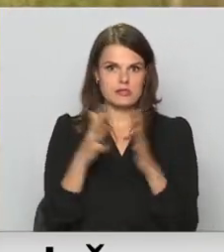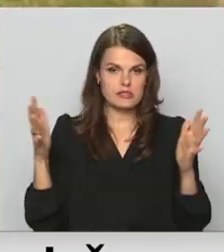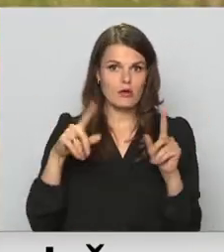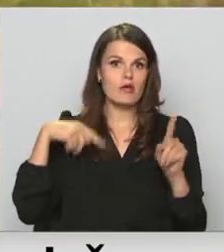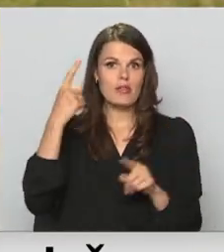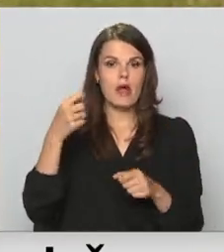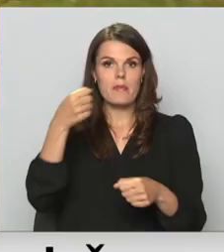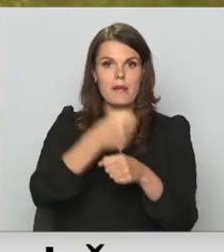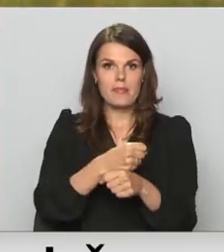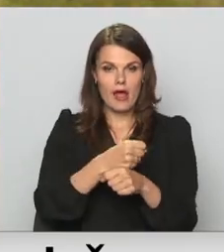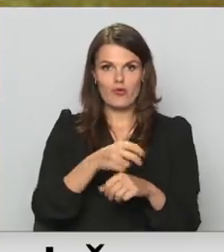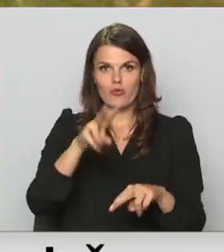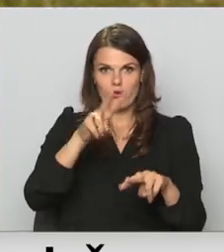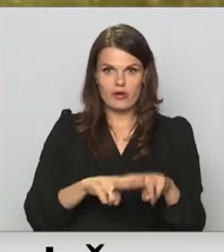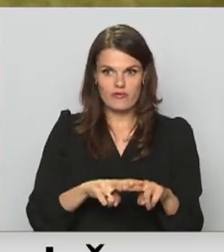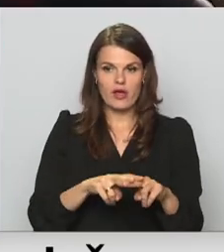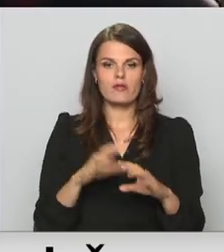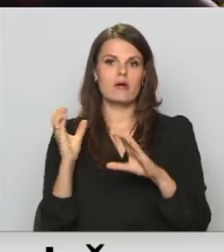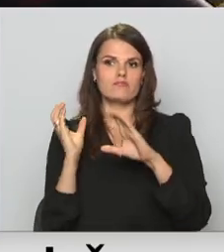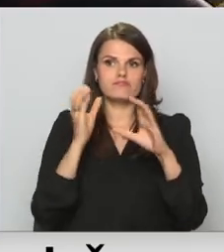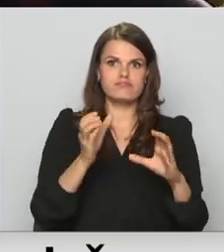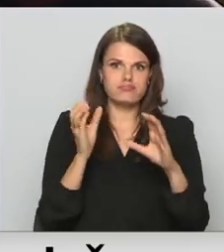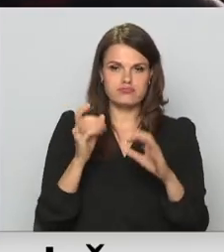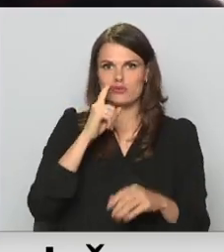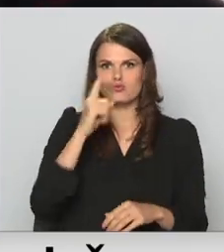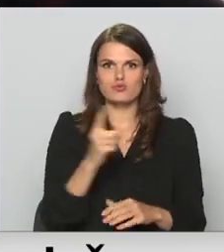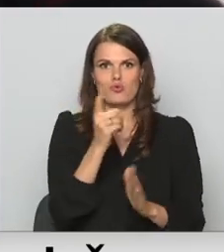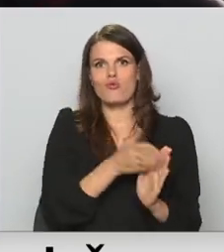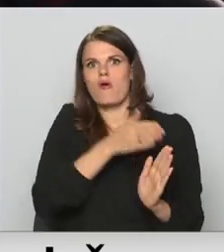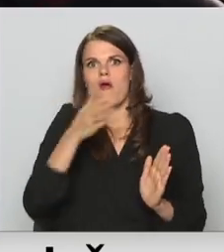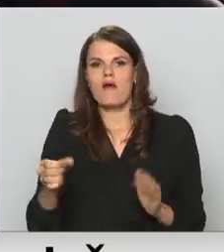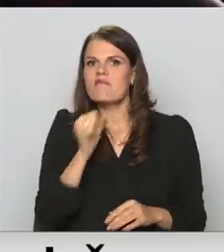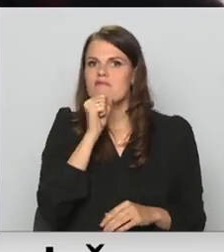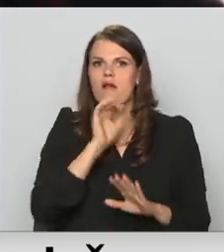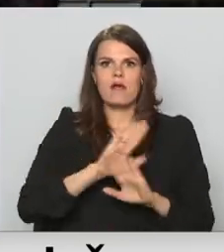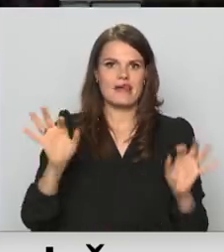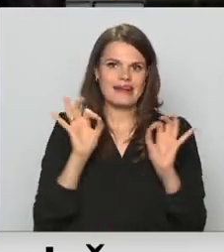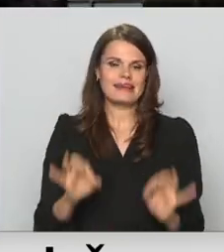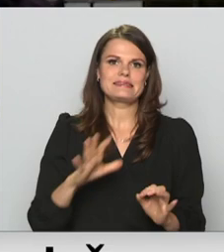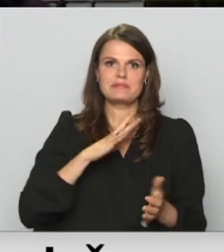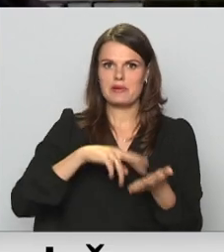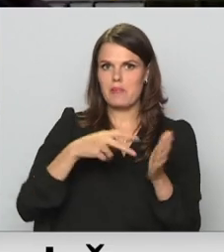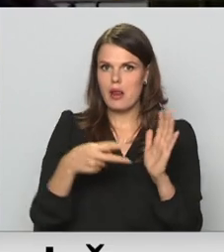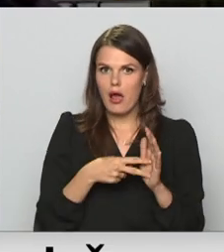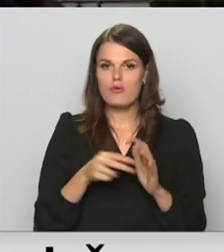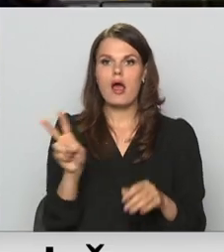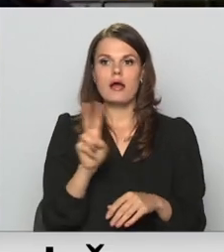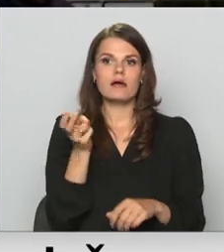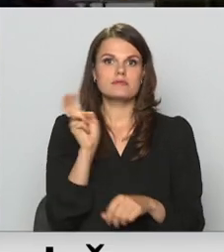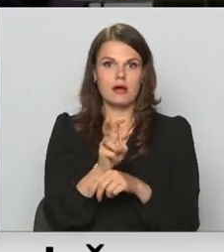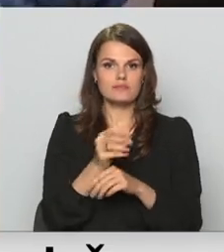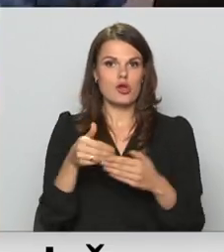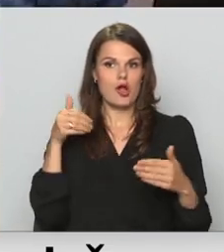nākamajā pieturvietā Rožupē busiņš ieradās nepilnu stundu vēlāk, nekā bija paredzēts iepriekš. Tie, kas bija